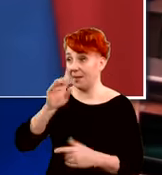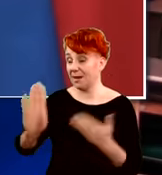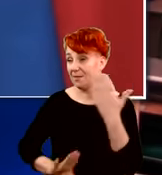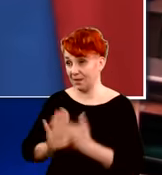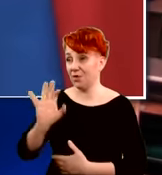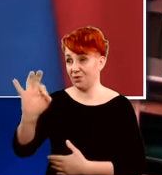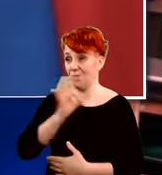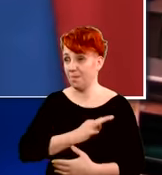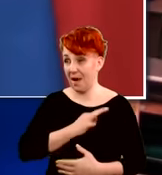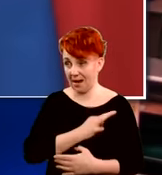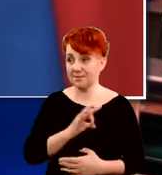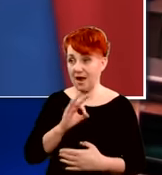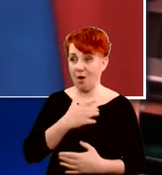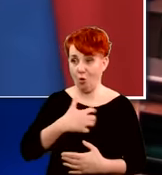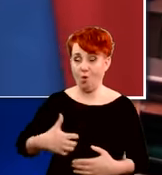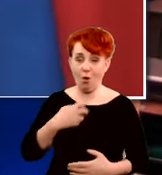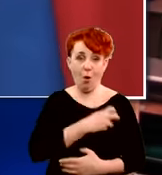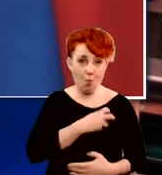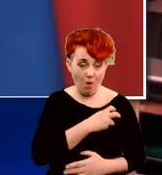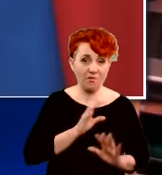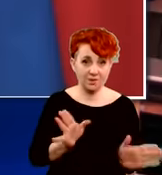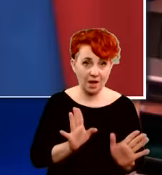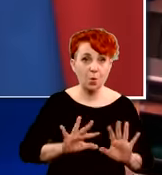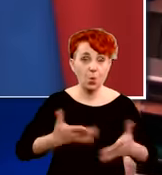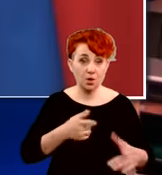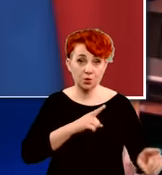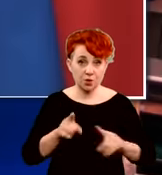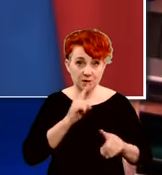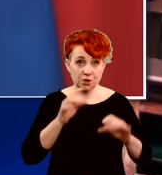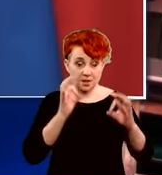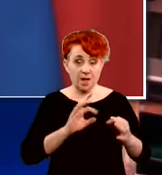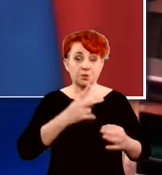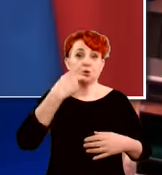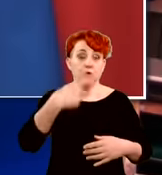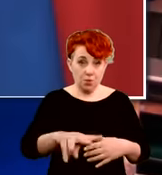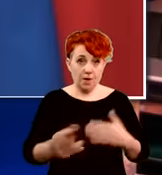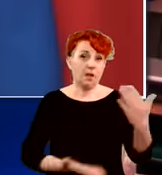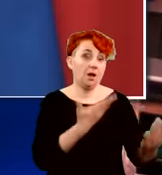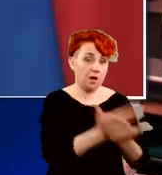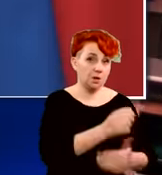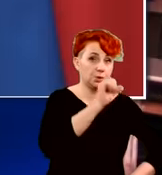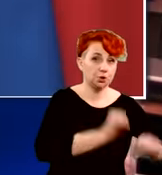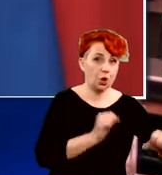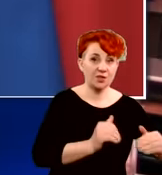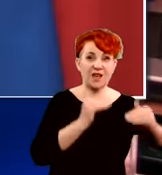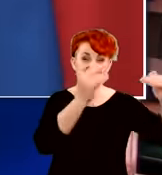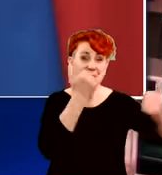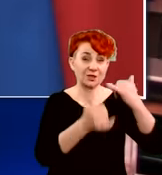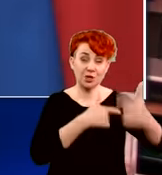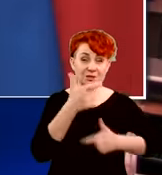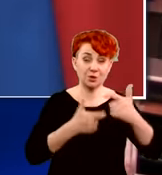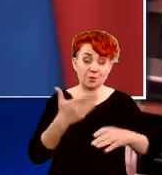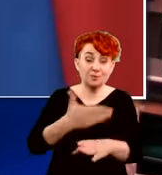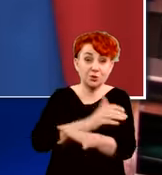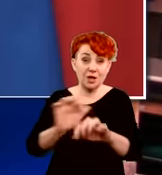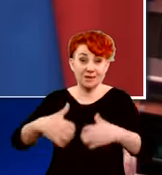Hołowni, pan marszałek Hołownia co, jeszcze raz się zwróci do Sądu Najwyższego, a jeżeli nie zdąży tego zrobić przed najbliższym posiedzeniem,